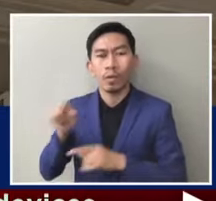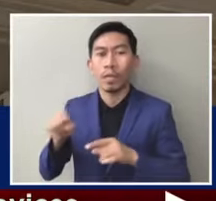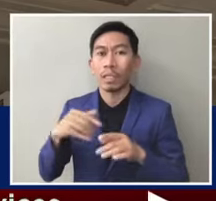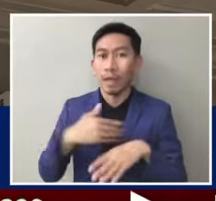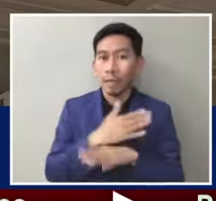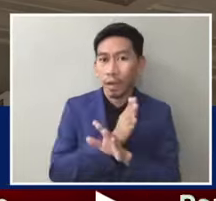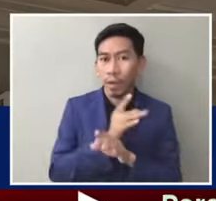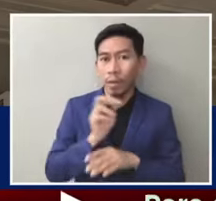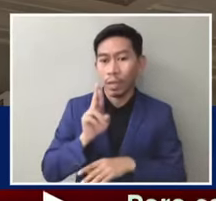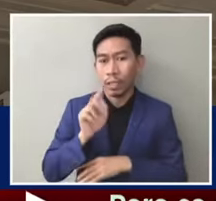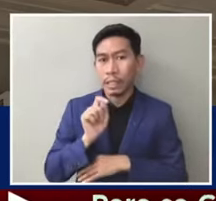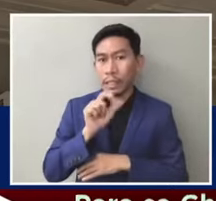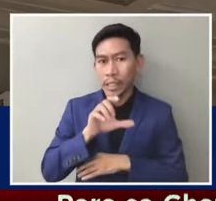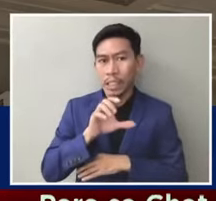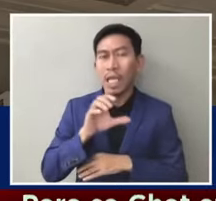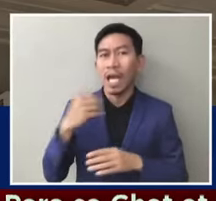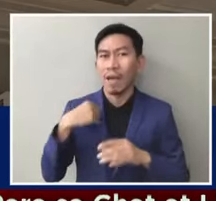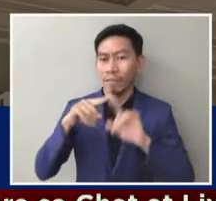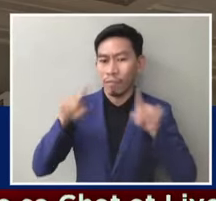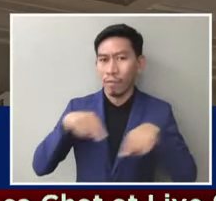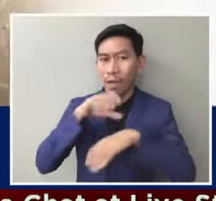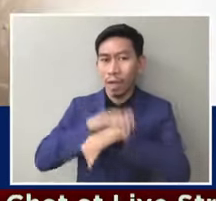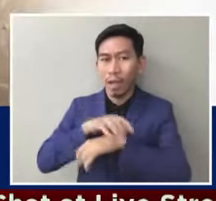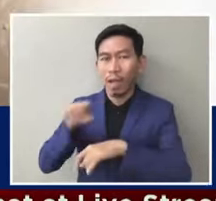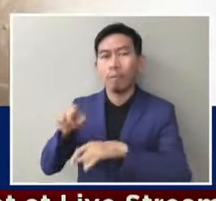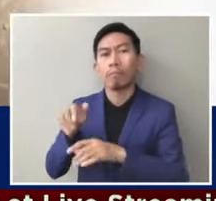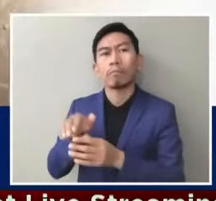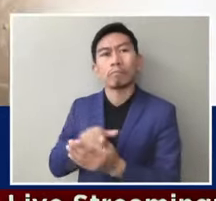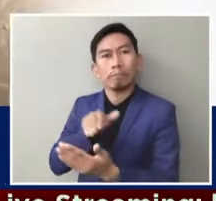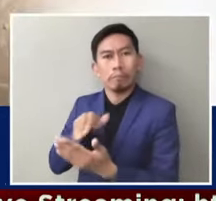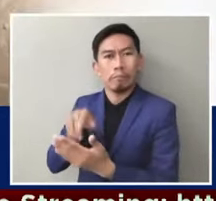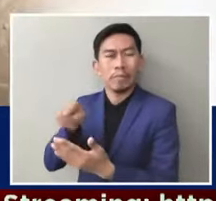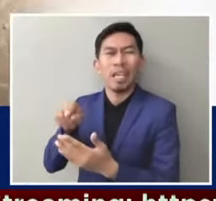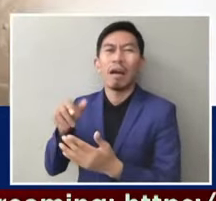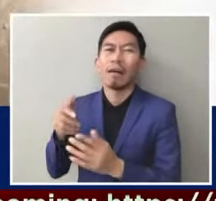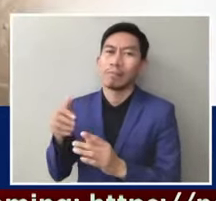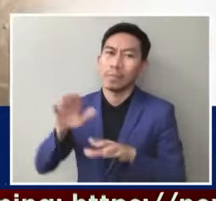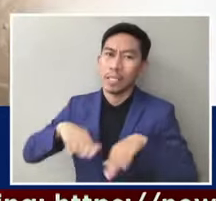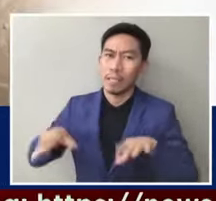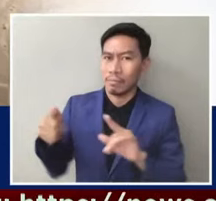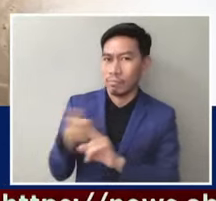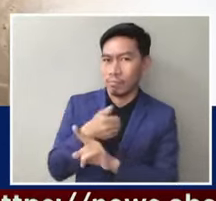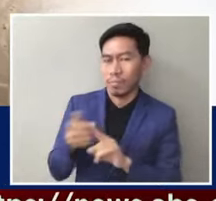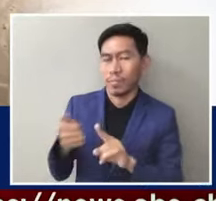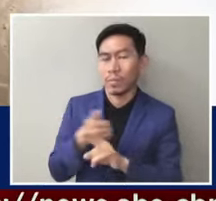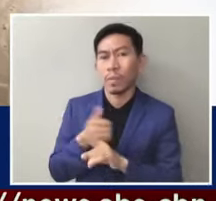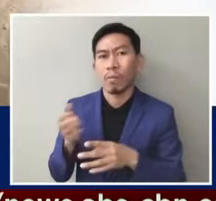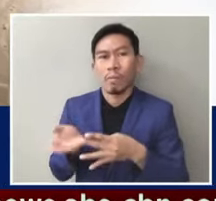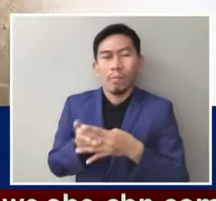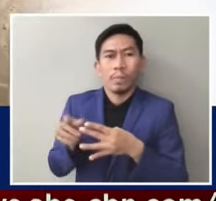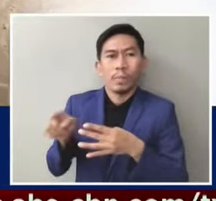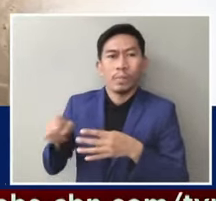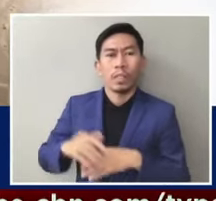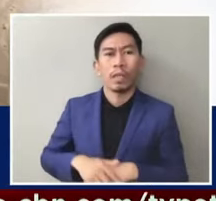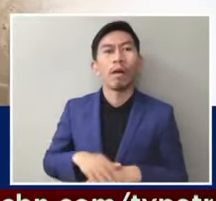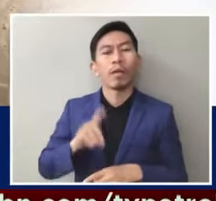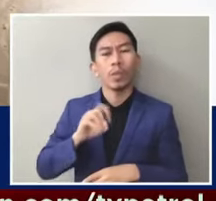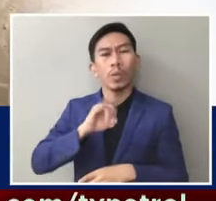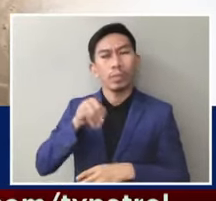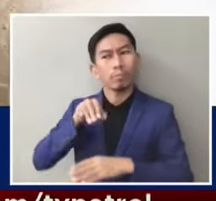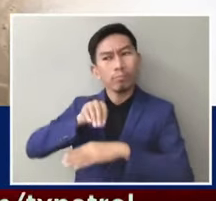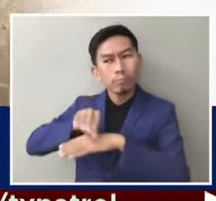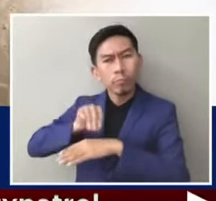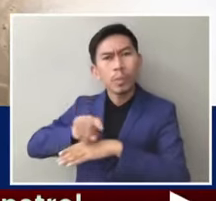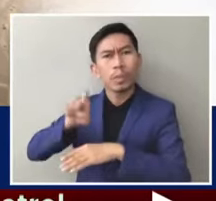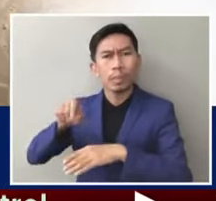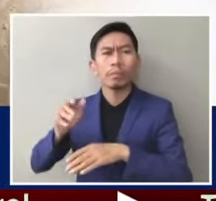pastor para naman sa kasong child abuse. Nauna na ring pinayuhan ng DOJ si Quiboloy na subukan na lamang at harapin